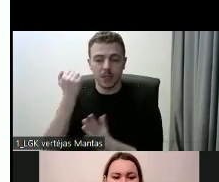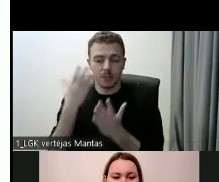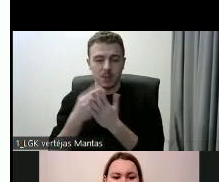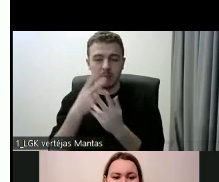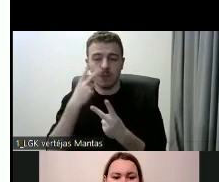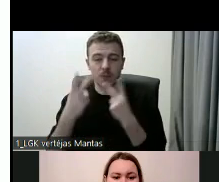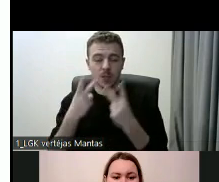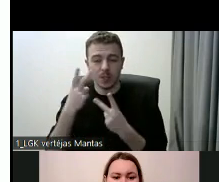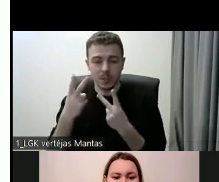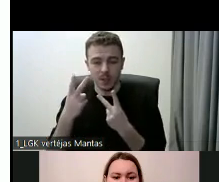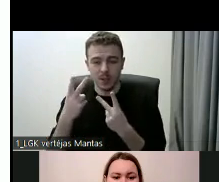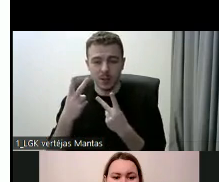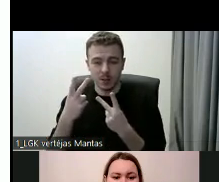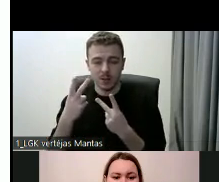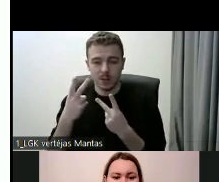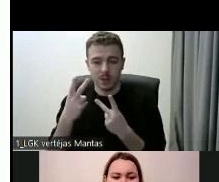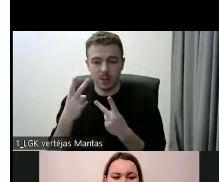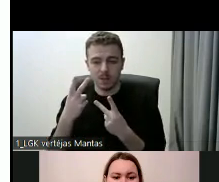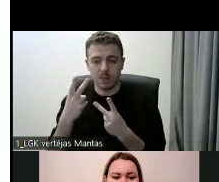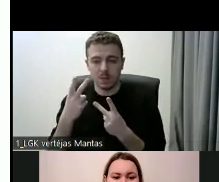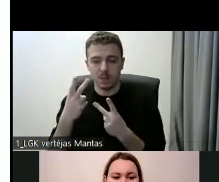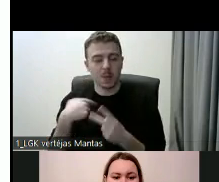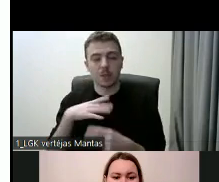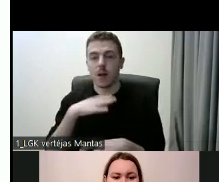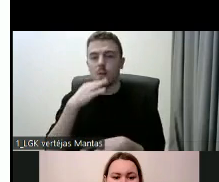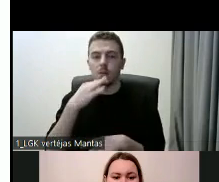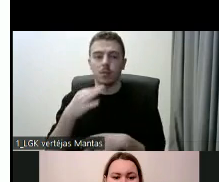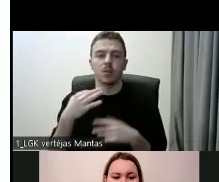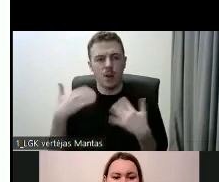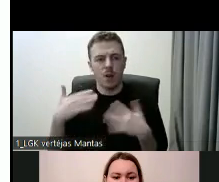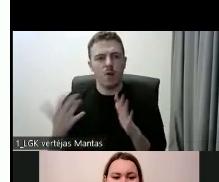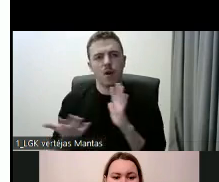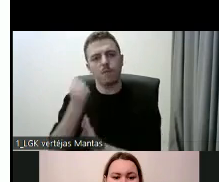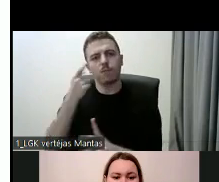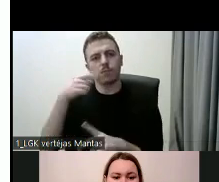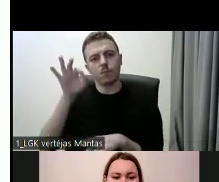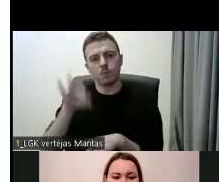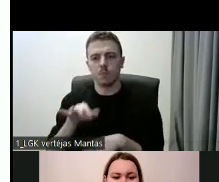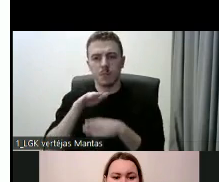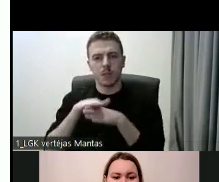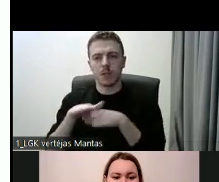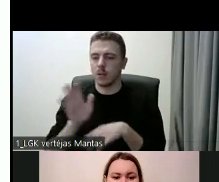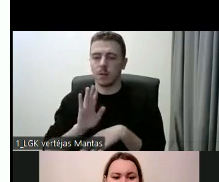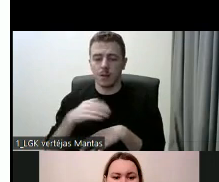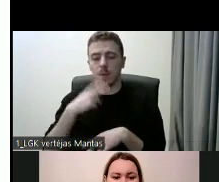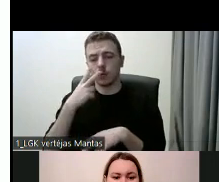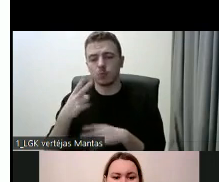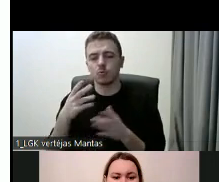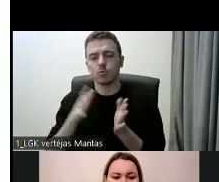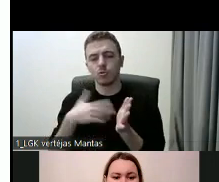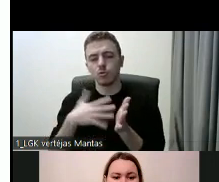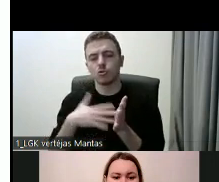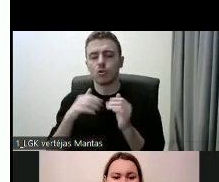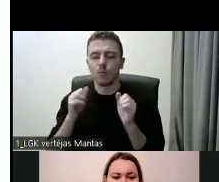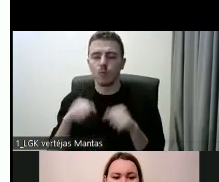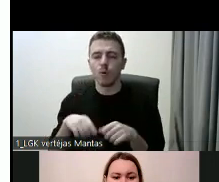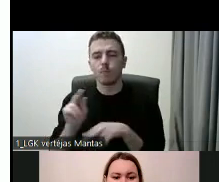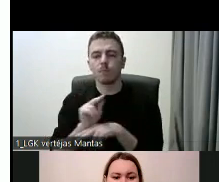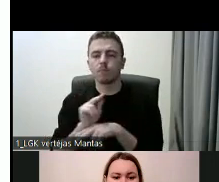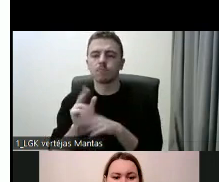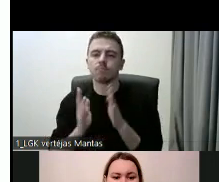viziją. Ir mes negalime, aišku, pasakyti, kad štai jau pasiekėme ir jau viskas. Ne, mes žiūrime, ką dar mes galime padobulinti